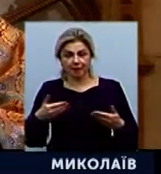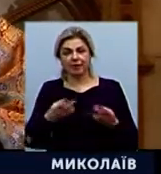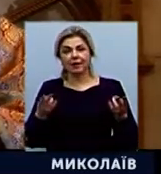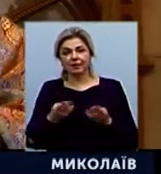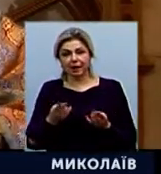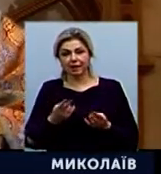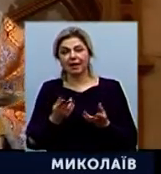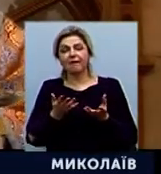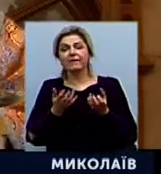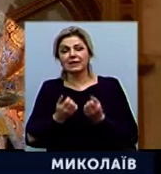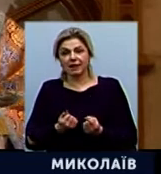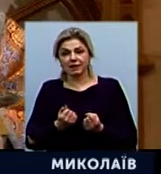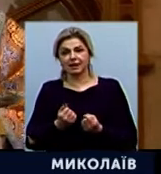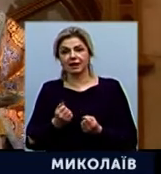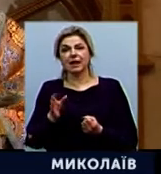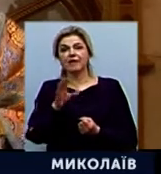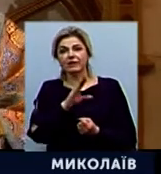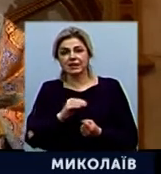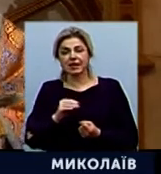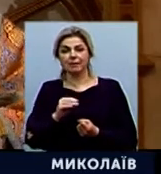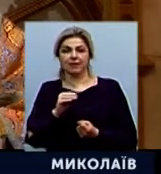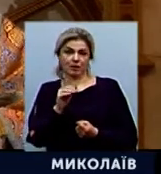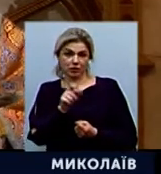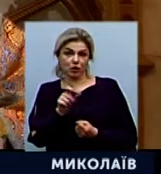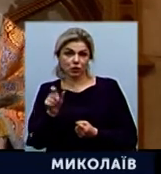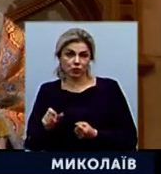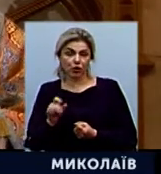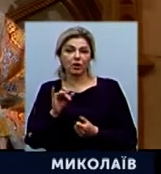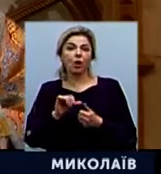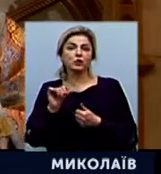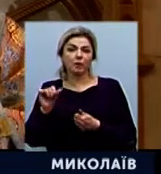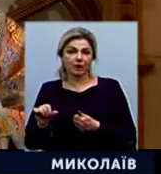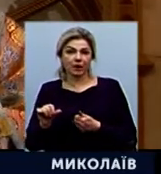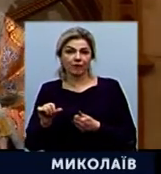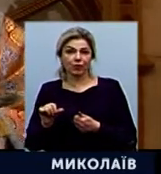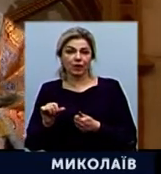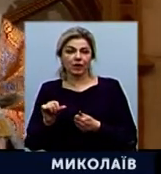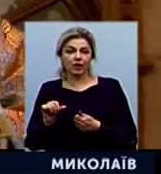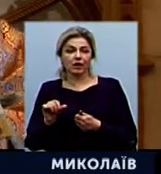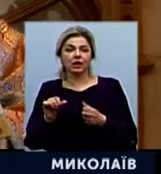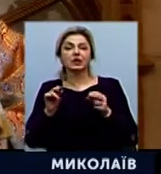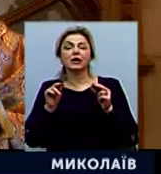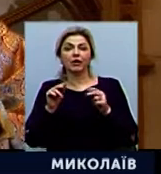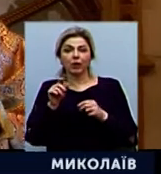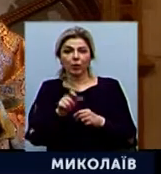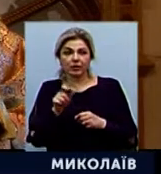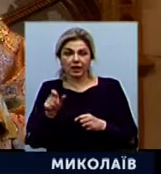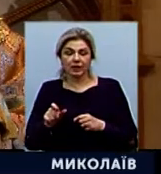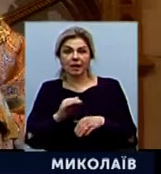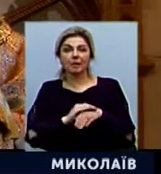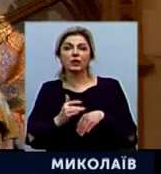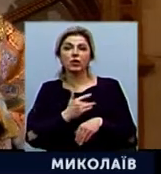вчити всім тим чеснотам, а особливо чеснотам милосердя до